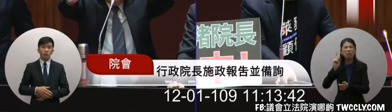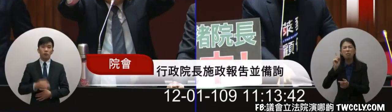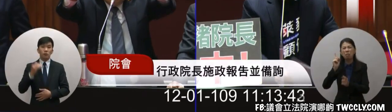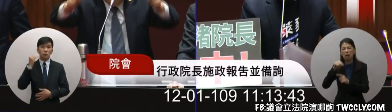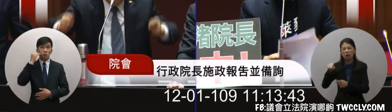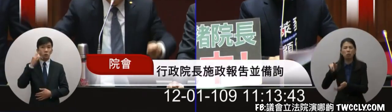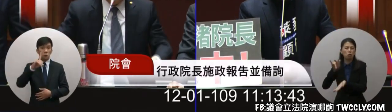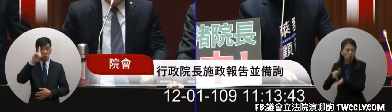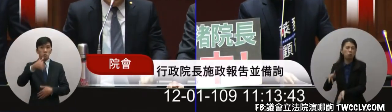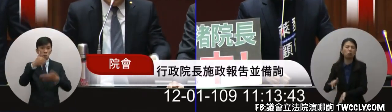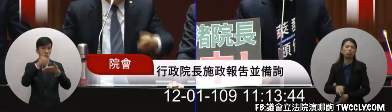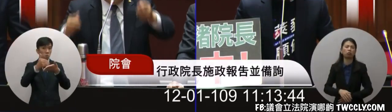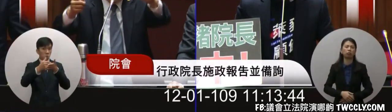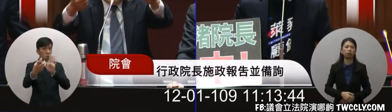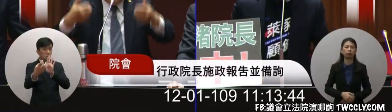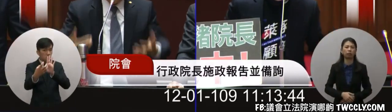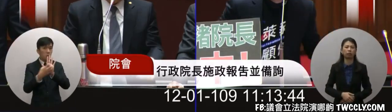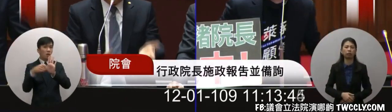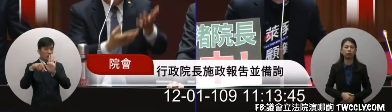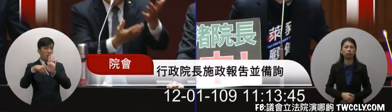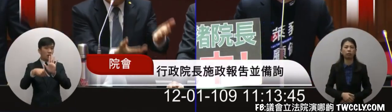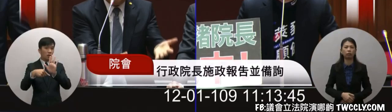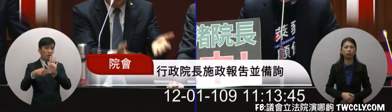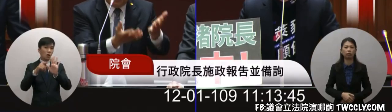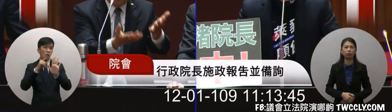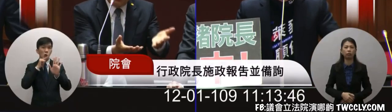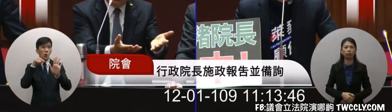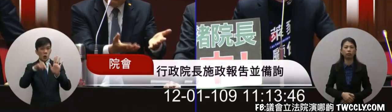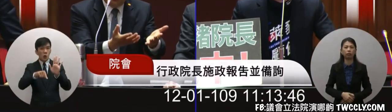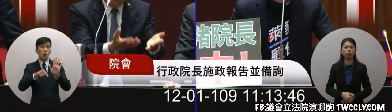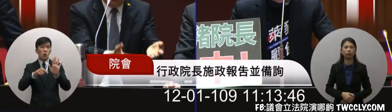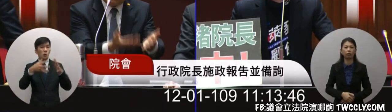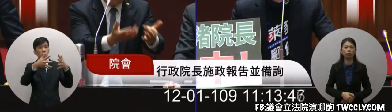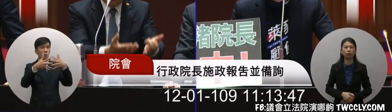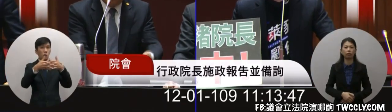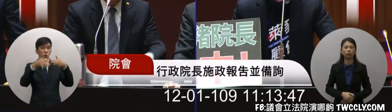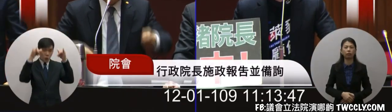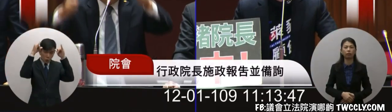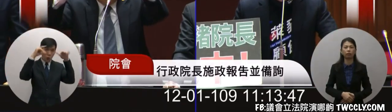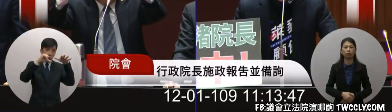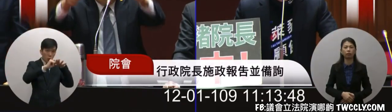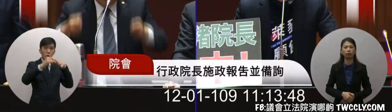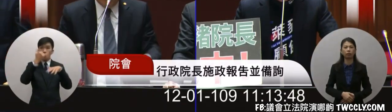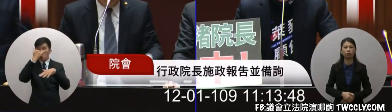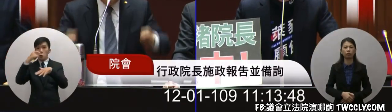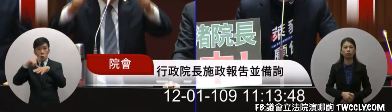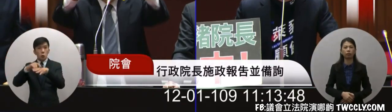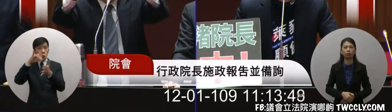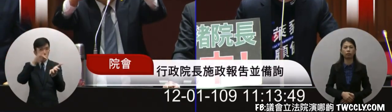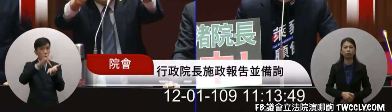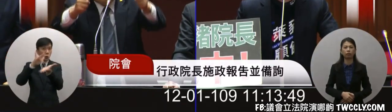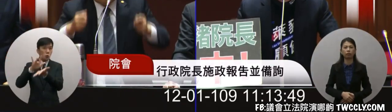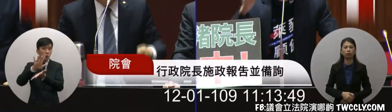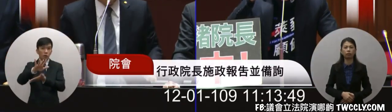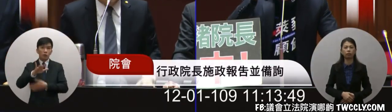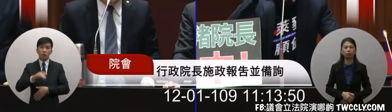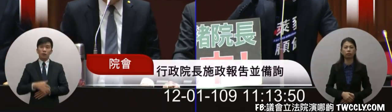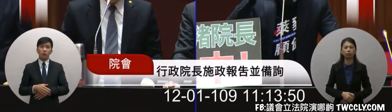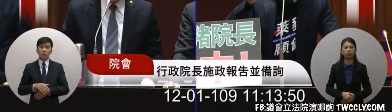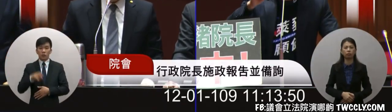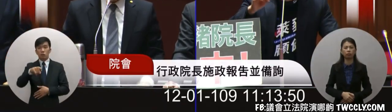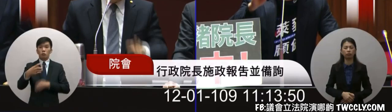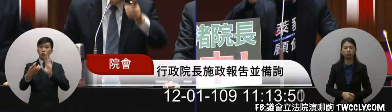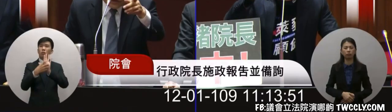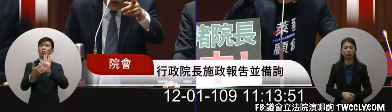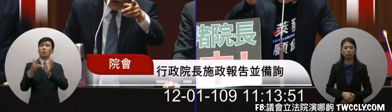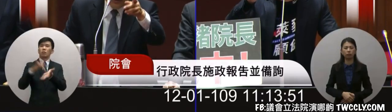丢毒。阿公这美苏美国的牛肉啊猪肉是有毒嘛？您给几条毒嘛？